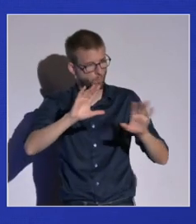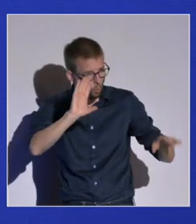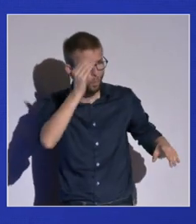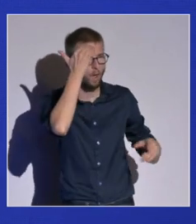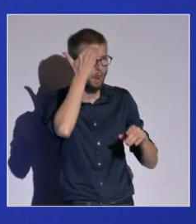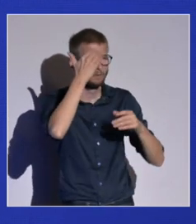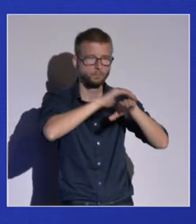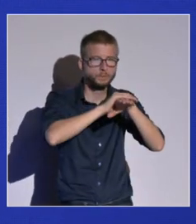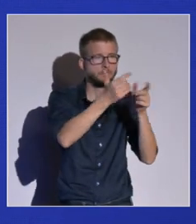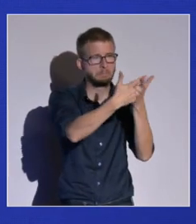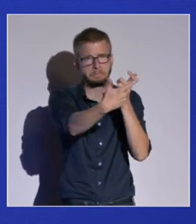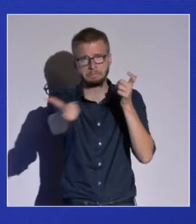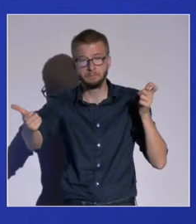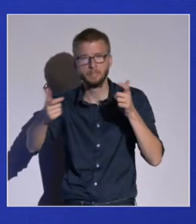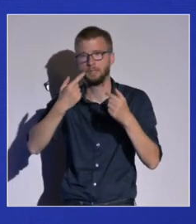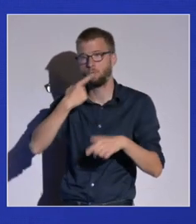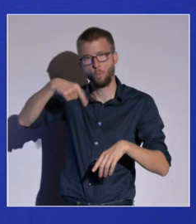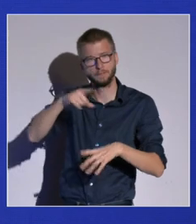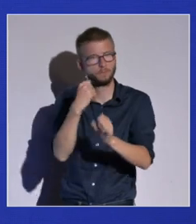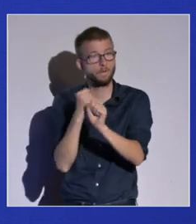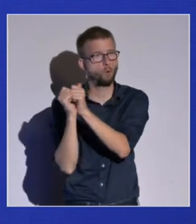de travailler ensemble.